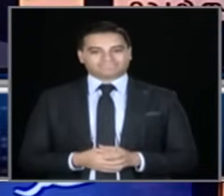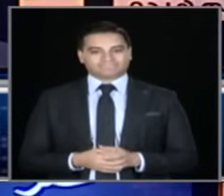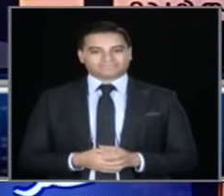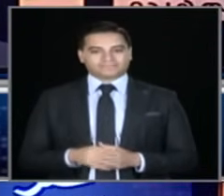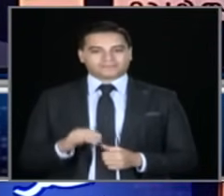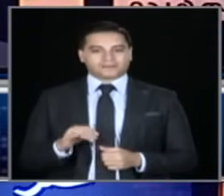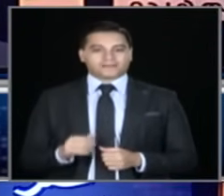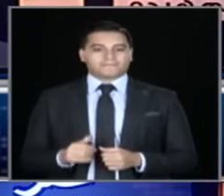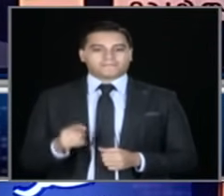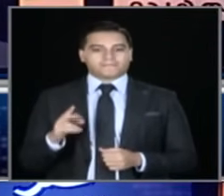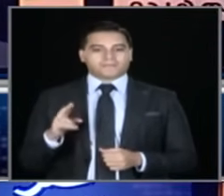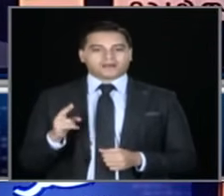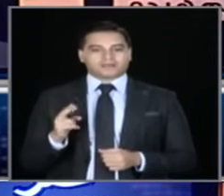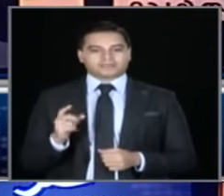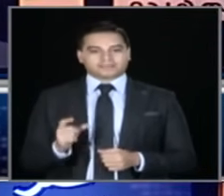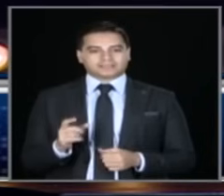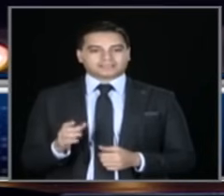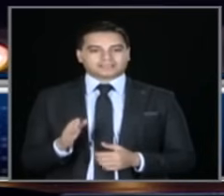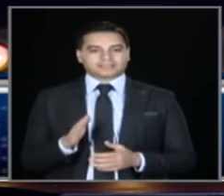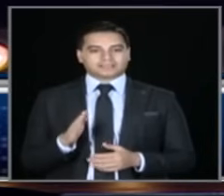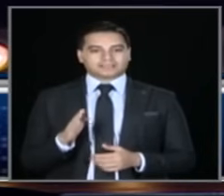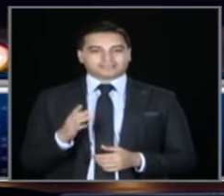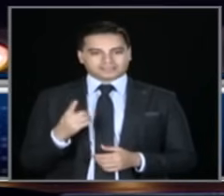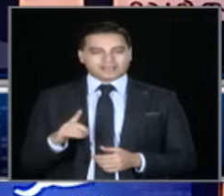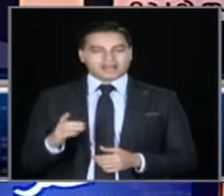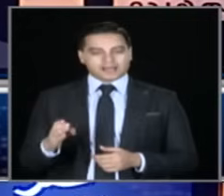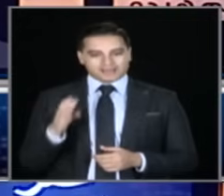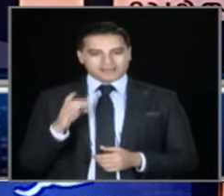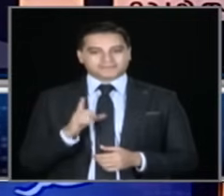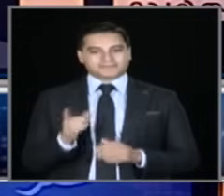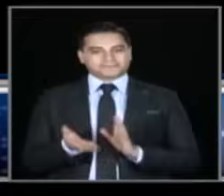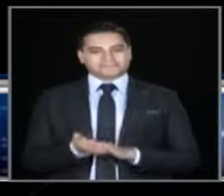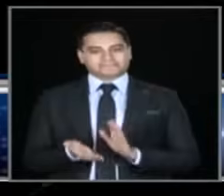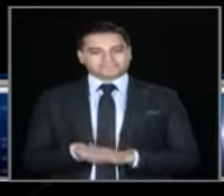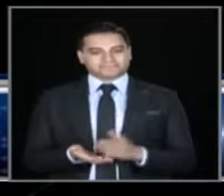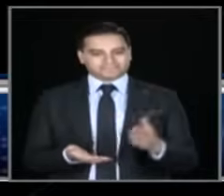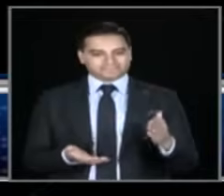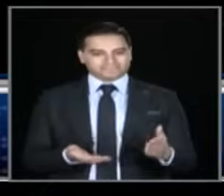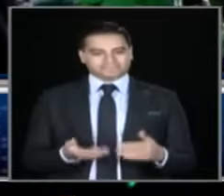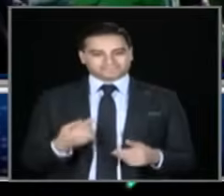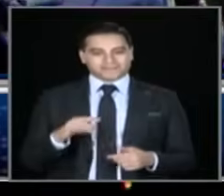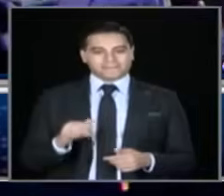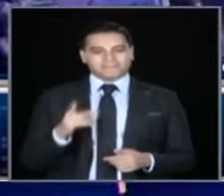مارتن سكورسيزي. مارتن سكورسيزي. عمر اجابه صحيحه ما شاء